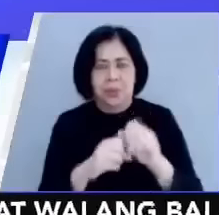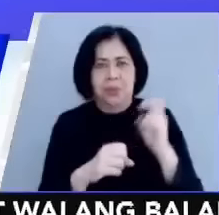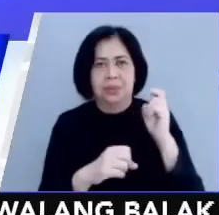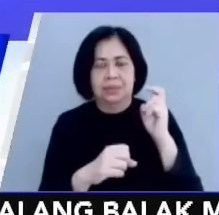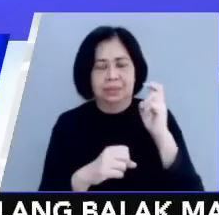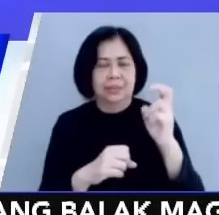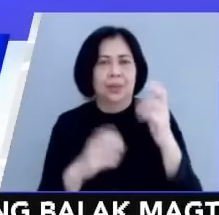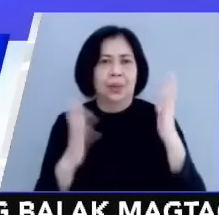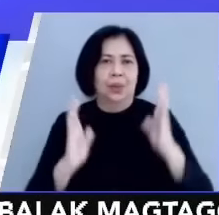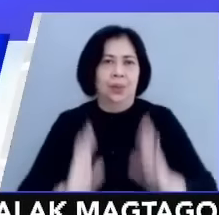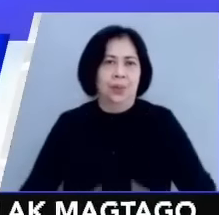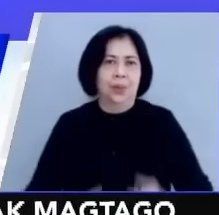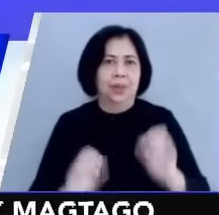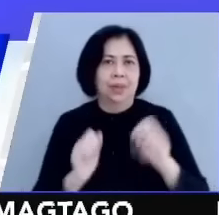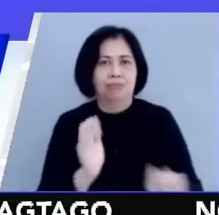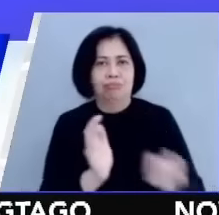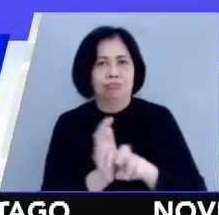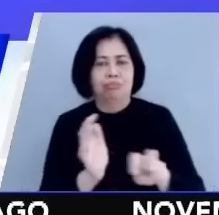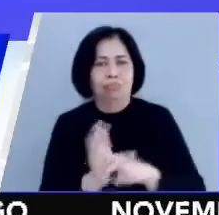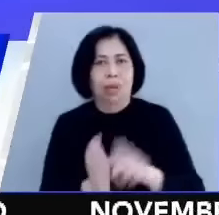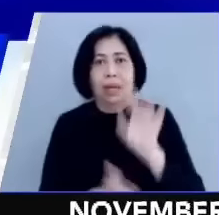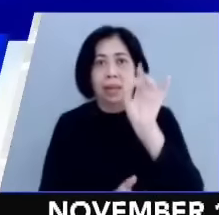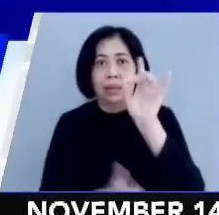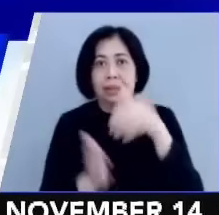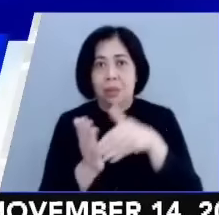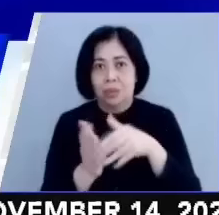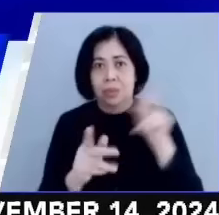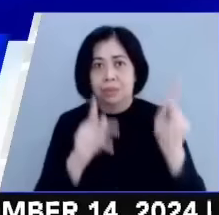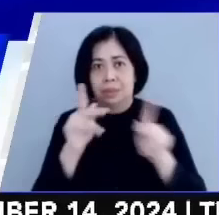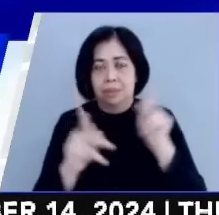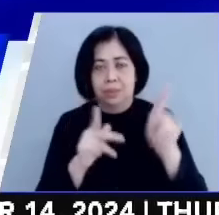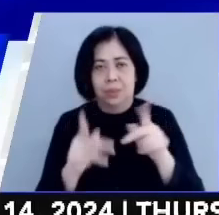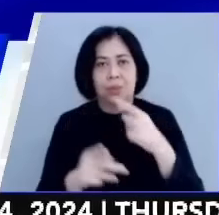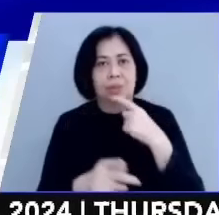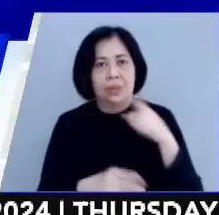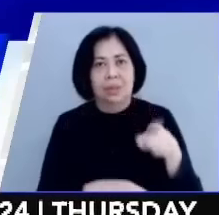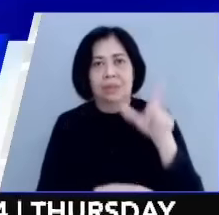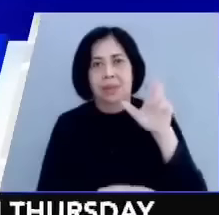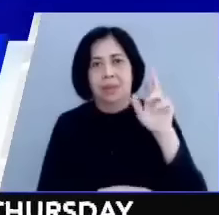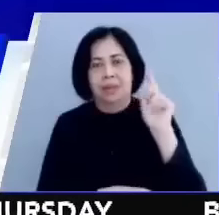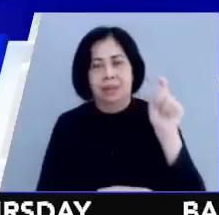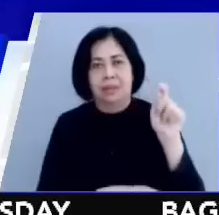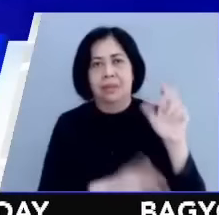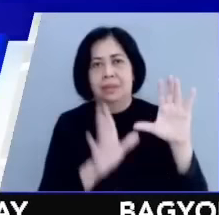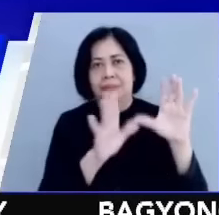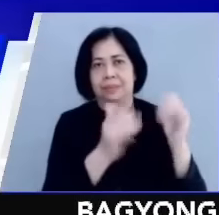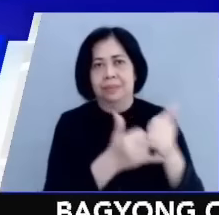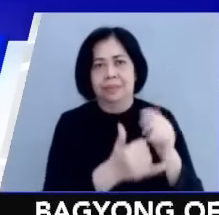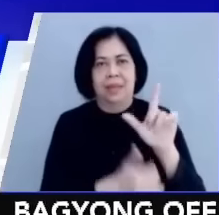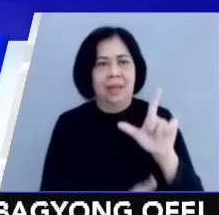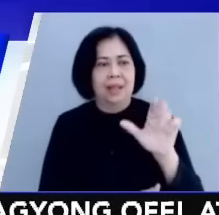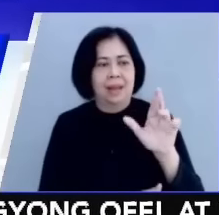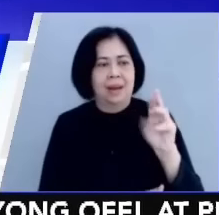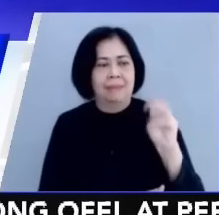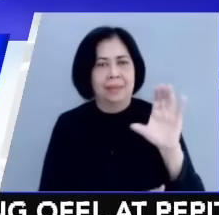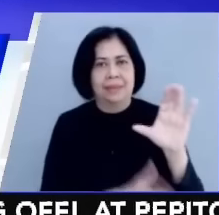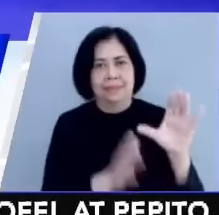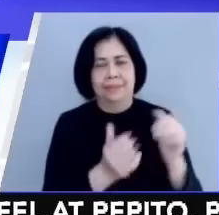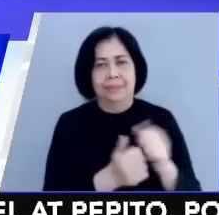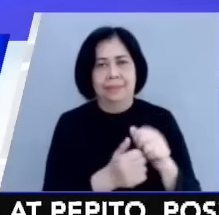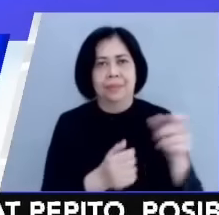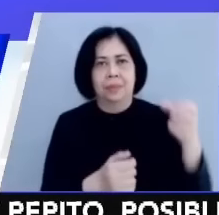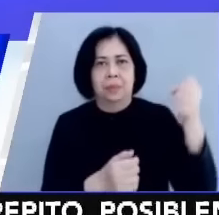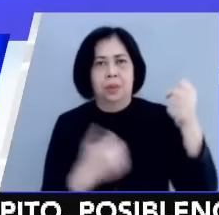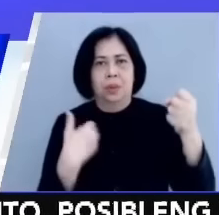kaya magsakay ng 80,000 na pasahero ayon sa Light Rail Manila Corporation o LRMC. Nakabinbin naman sa ngayon ang isa